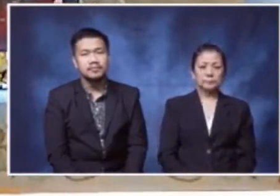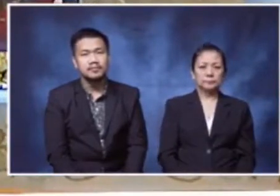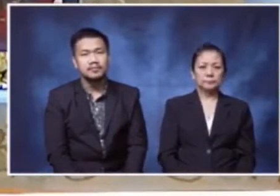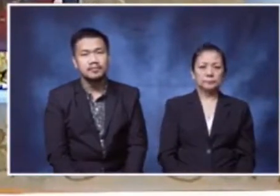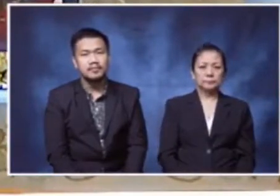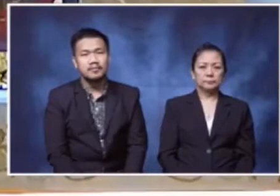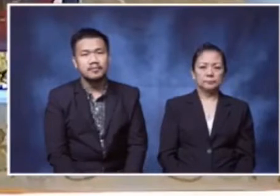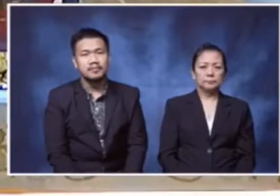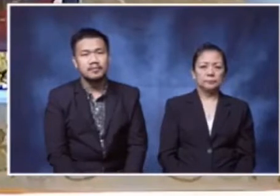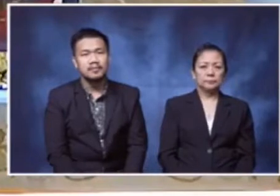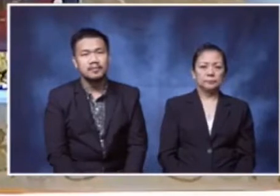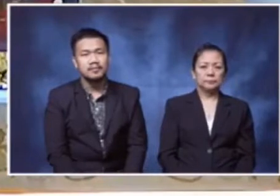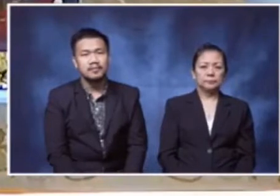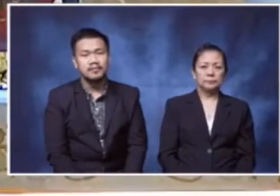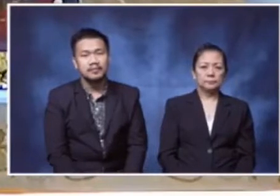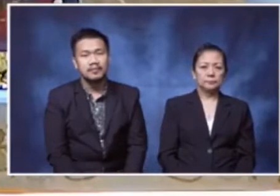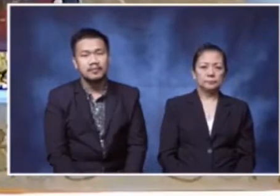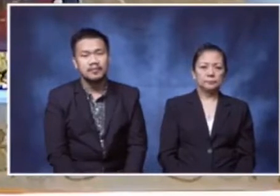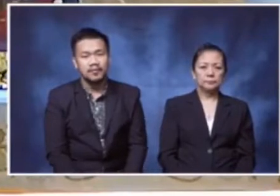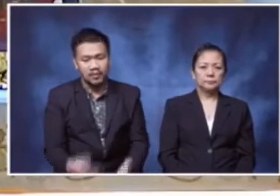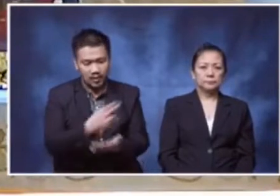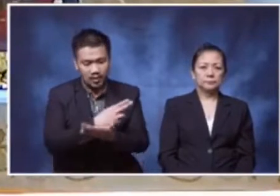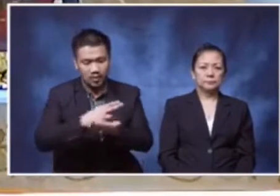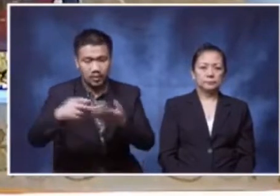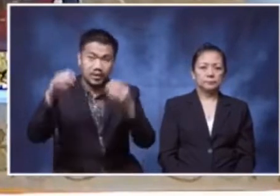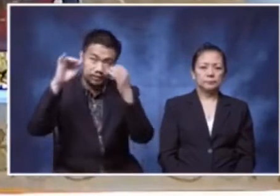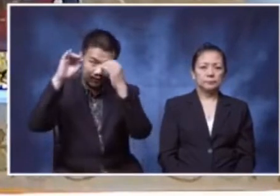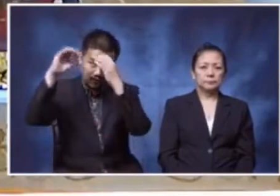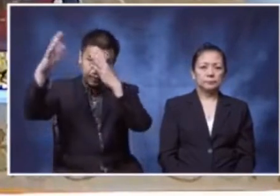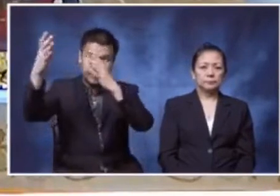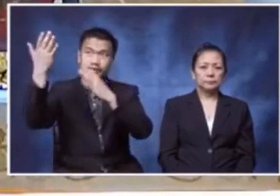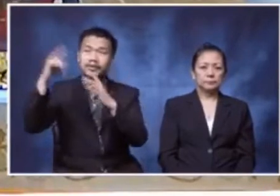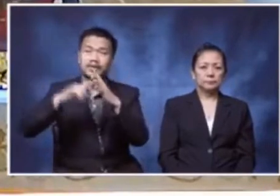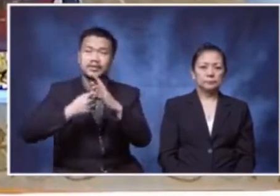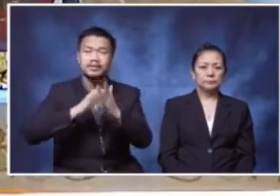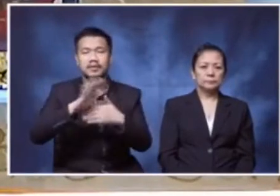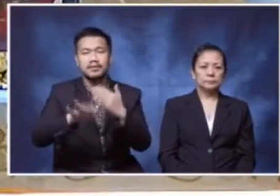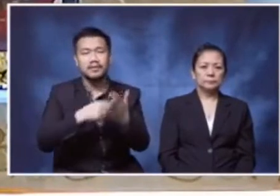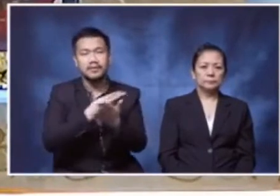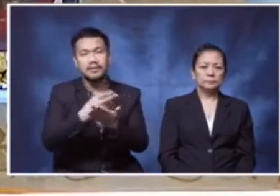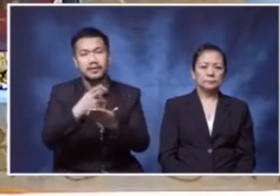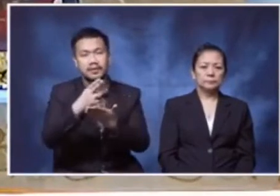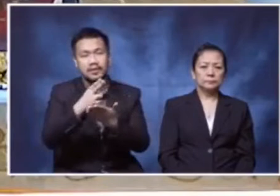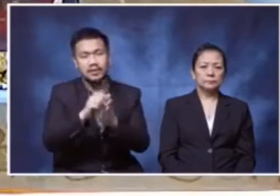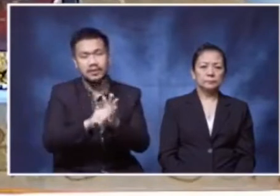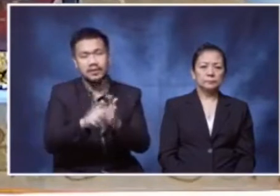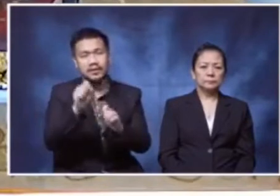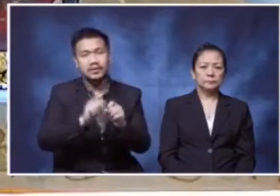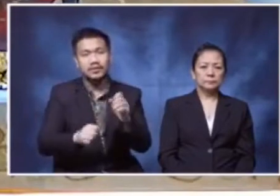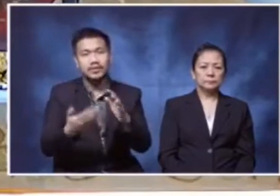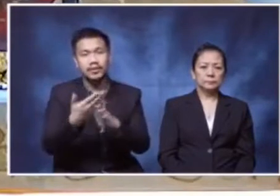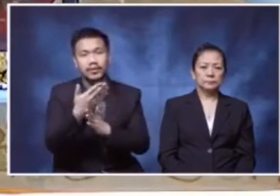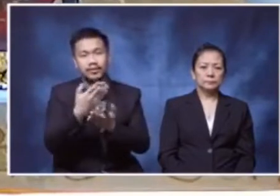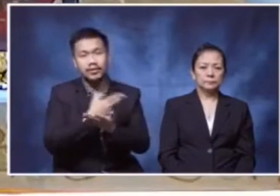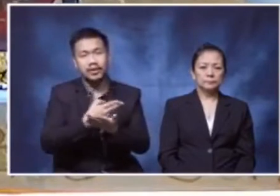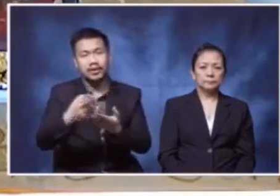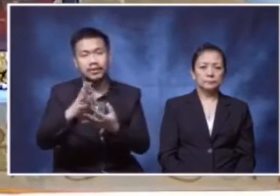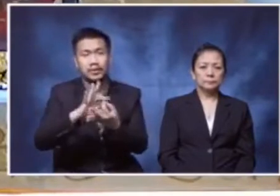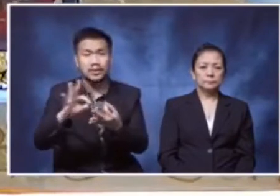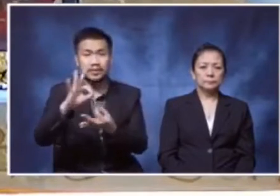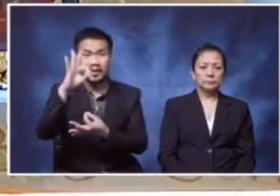Ama naming banal, ikaw ang bukal ng tanang kabanalan. Kaya't sa pamamagitan ng